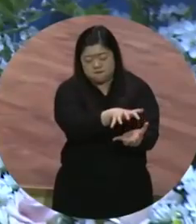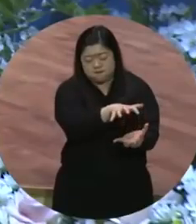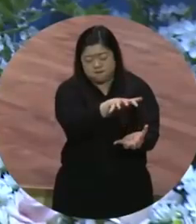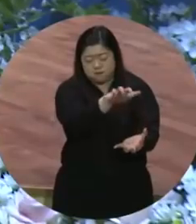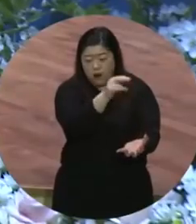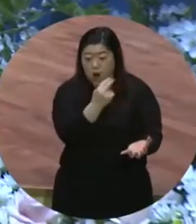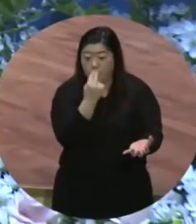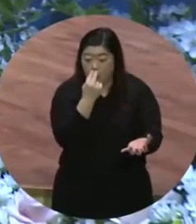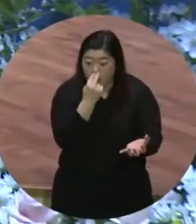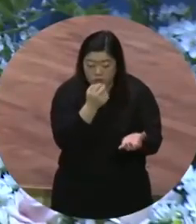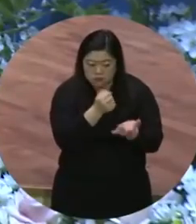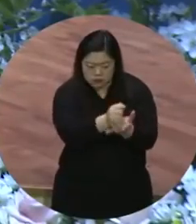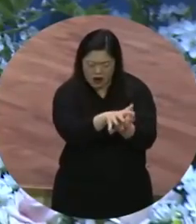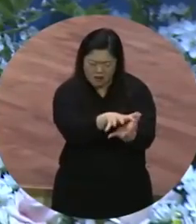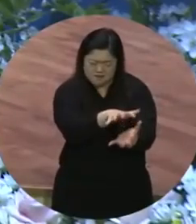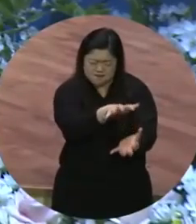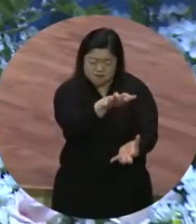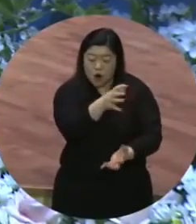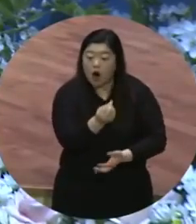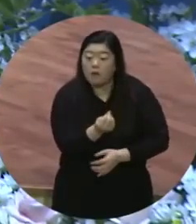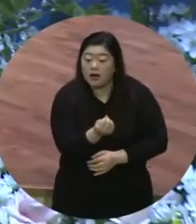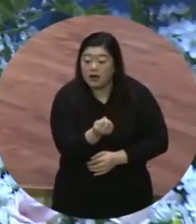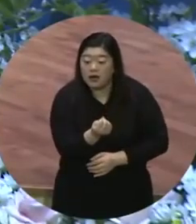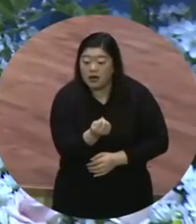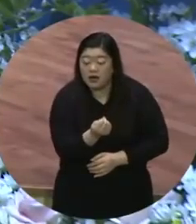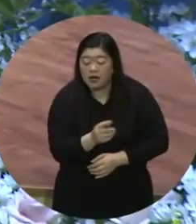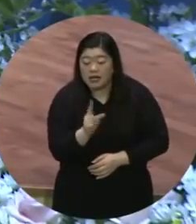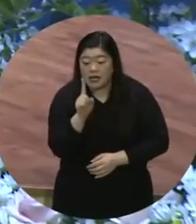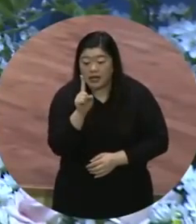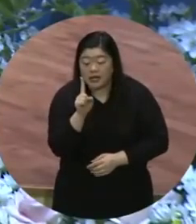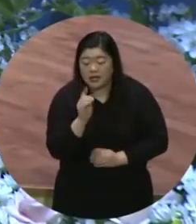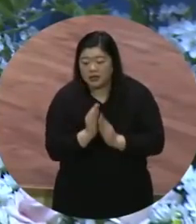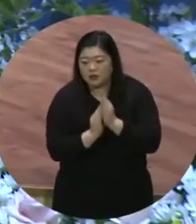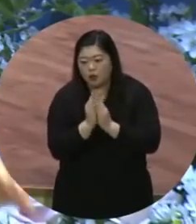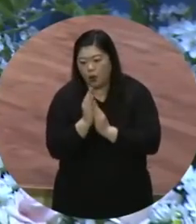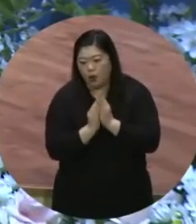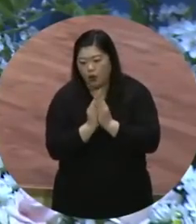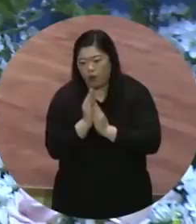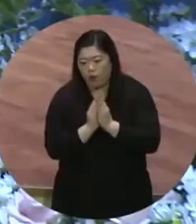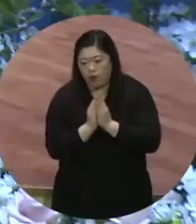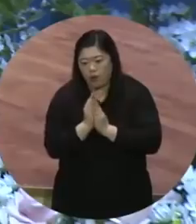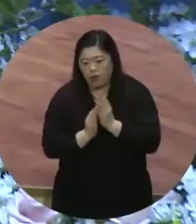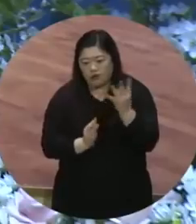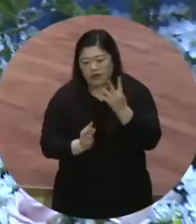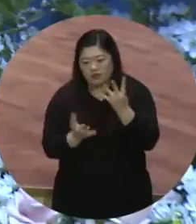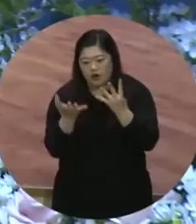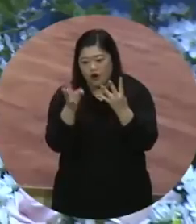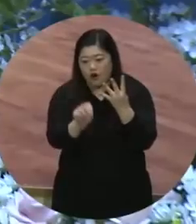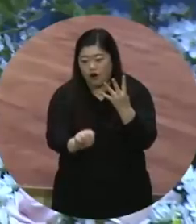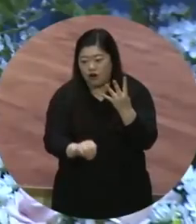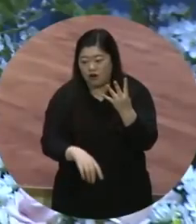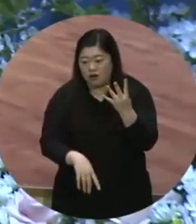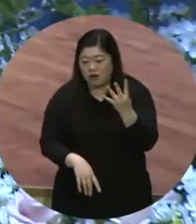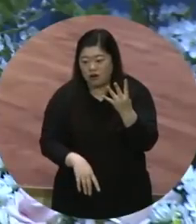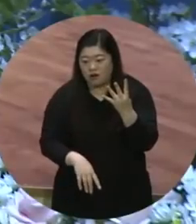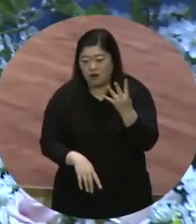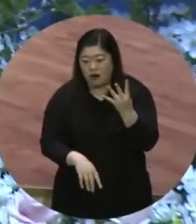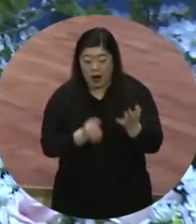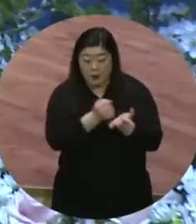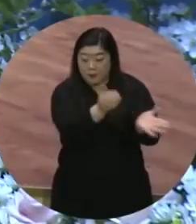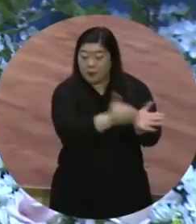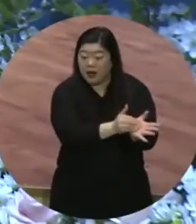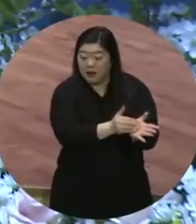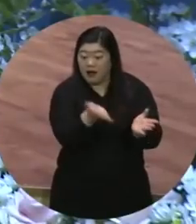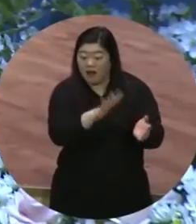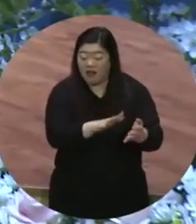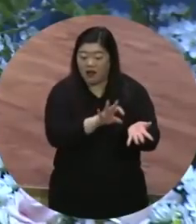통장 보험금 그 1조 4천억이래. 그 안 찾아가고 있는 거요. 돈이